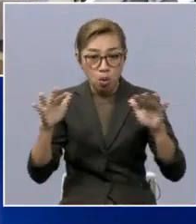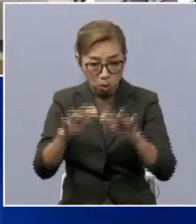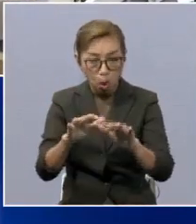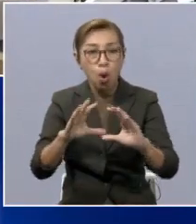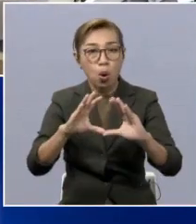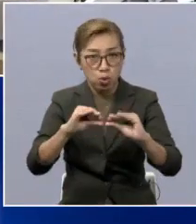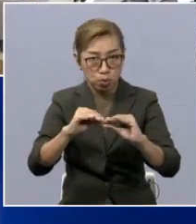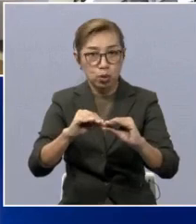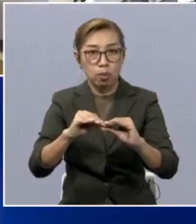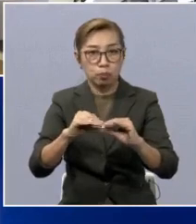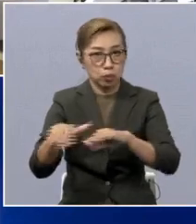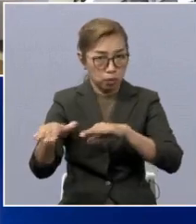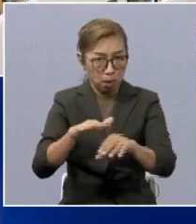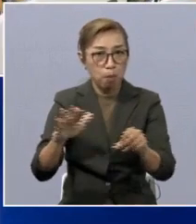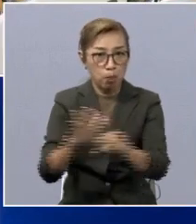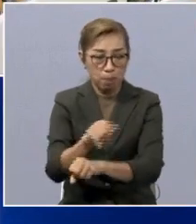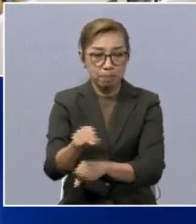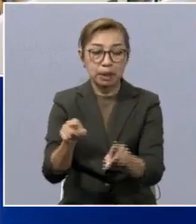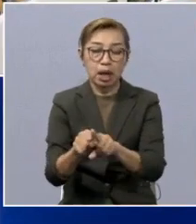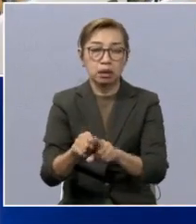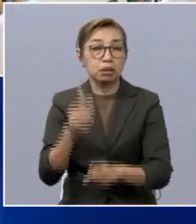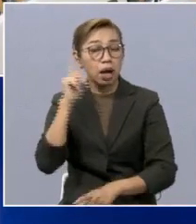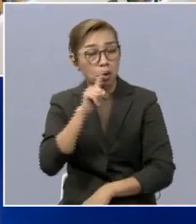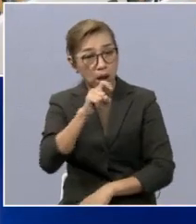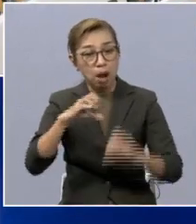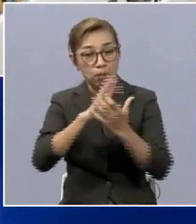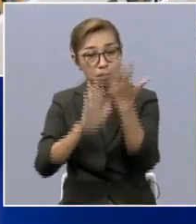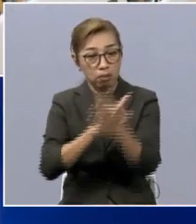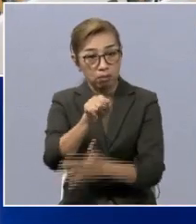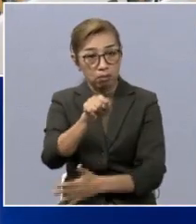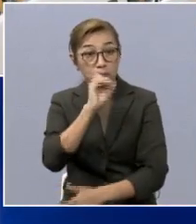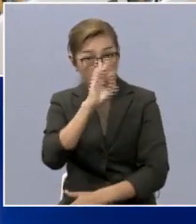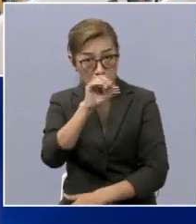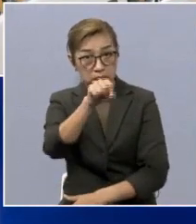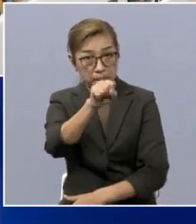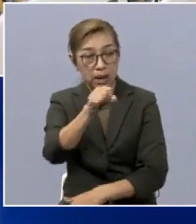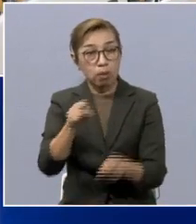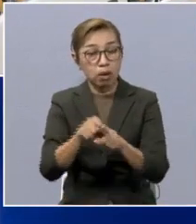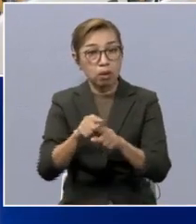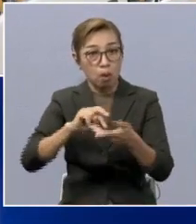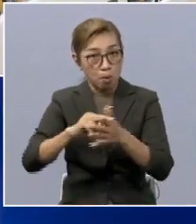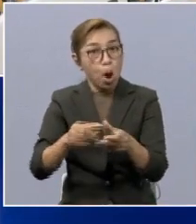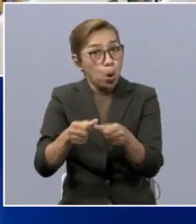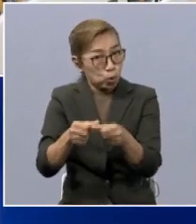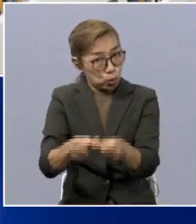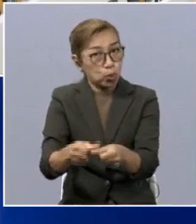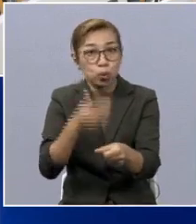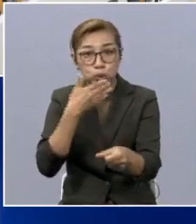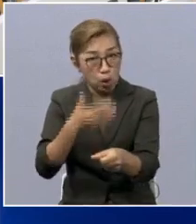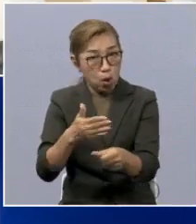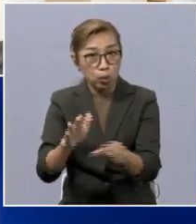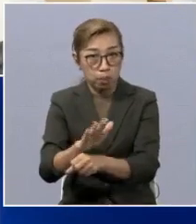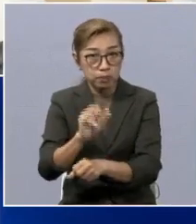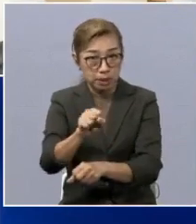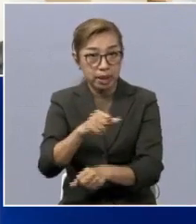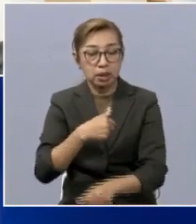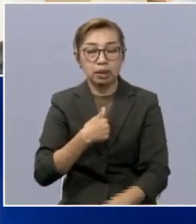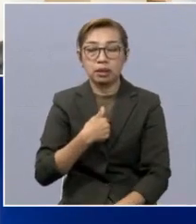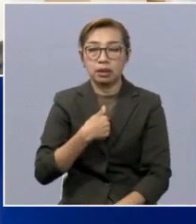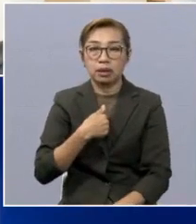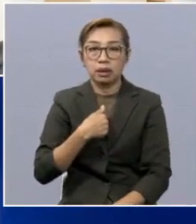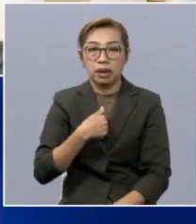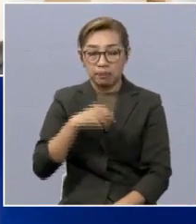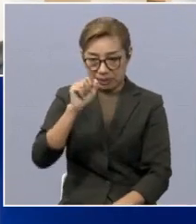นักข่าวก็ถามย้ำต่อครับว่าอ้าวแล้วภูมิใจไทยเขายืนยันกับวิปรัฐบาลใช่แล้วหรือไม่ว่าจะอยู่เป็นองค์ประชุมคุณชินวรตอบว่าเบื้อง